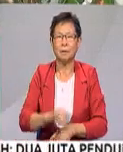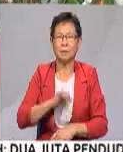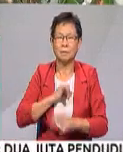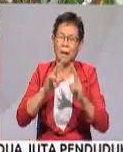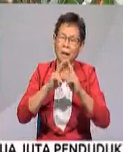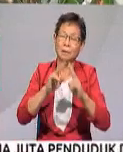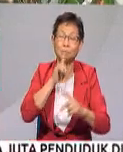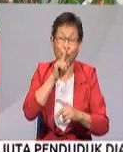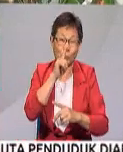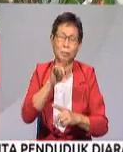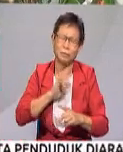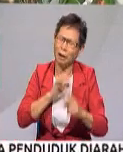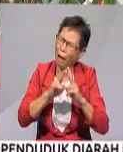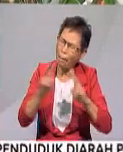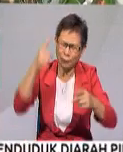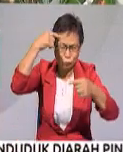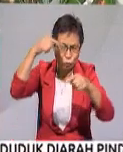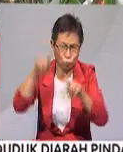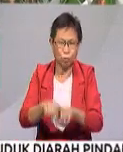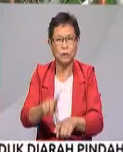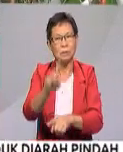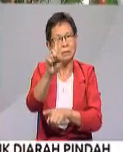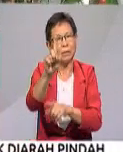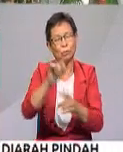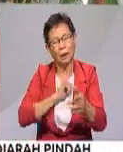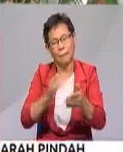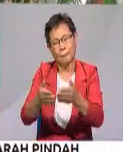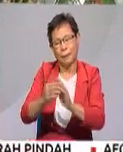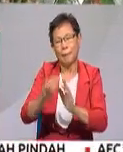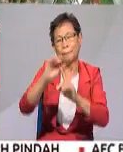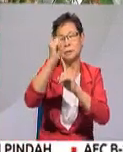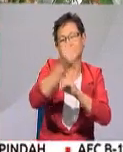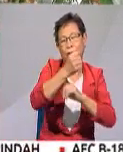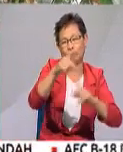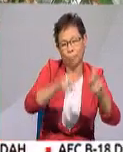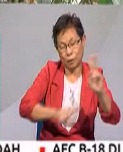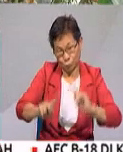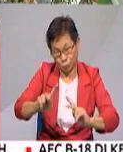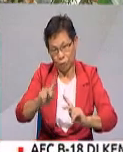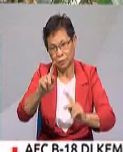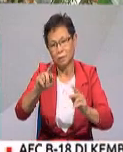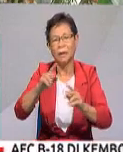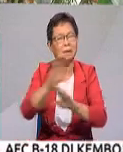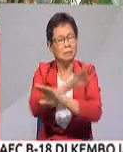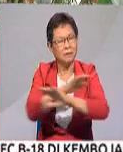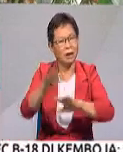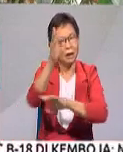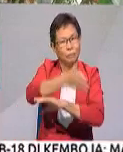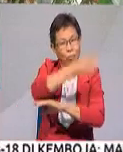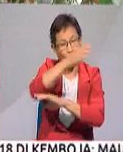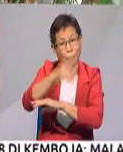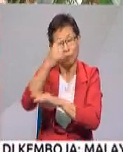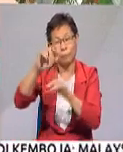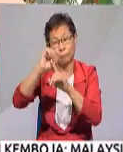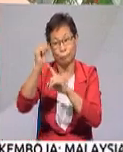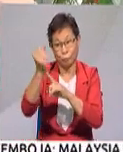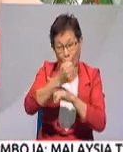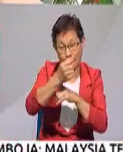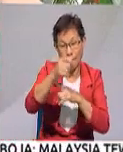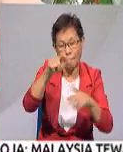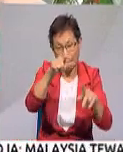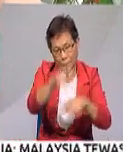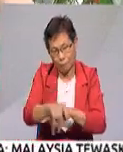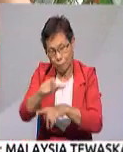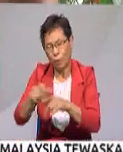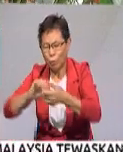setuju. Cuma satu je saya minta, Persatuan Penduduk jangan dibubarkan. Sebab Persatuan Penduduk yang rapat